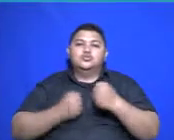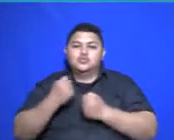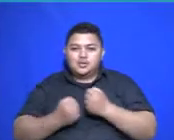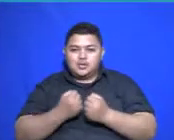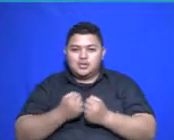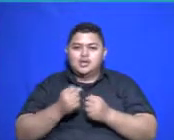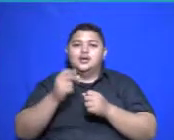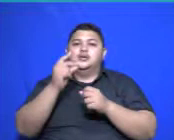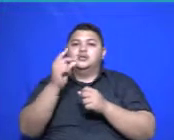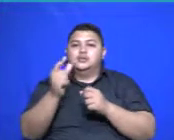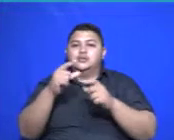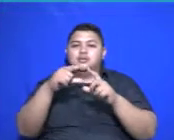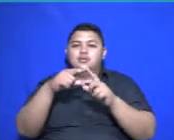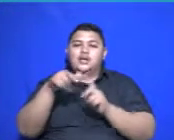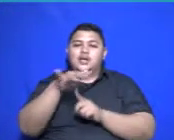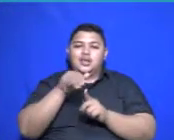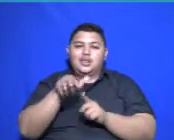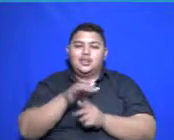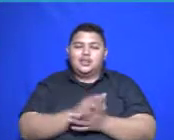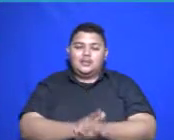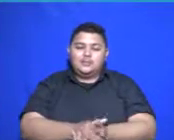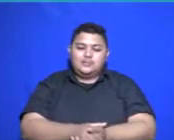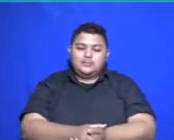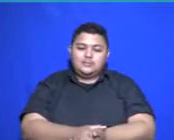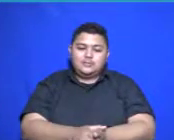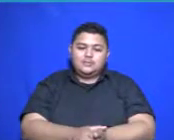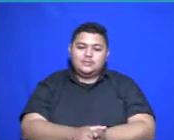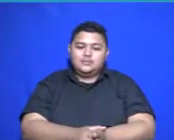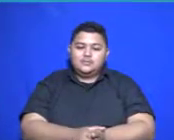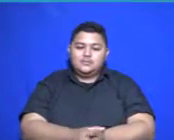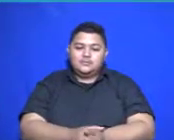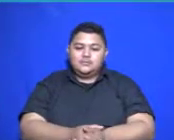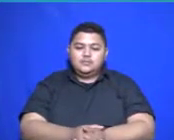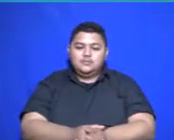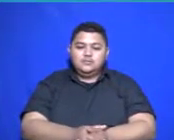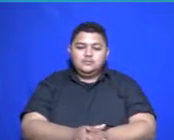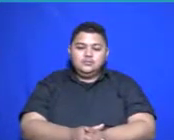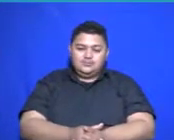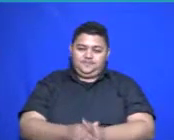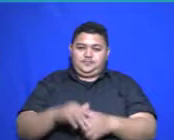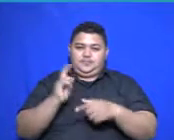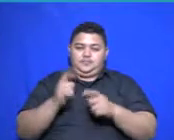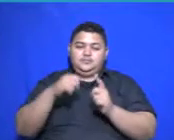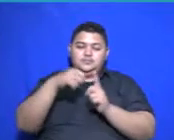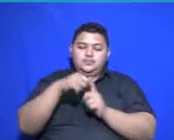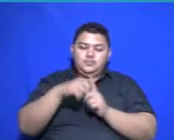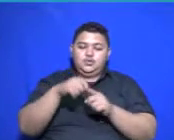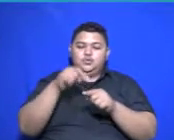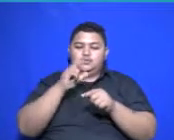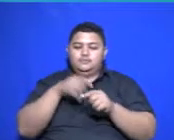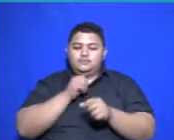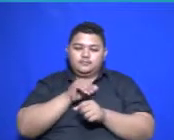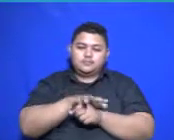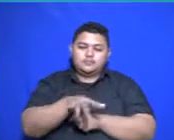koperasi yang ada di Bali. Ada juga koperasi yang sudah melaksanakan